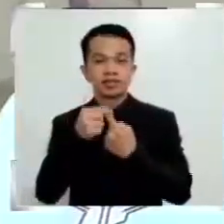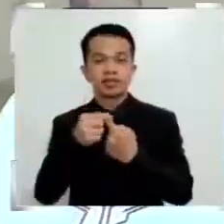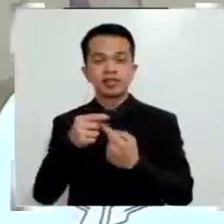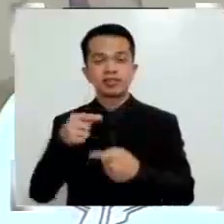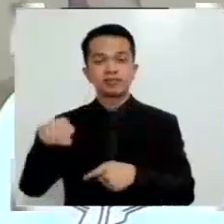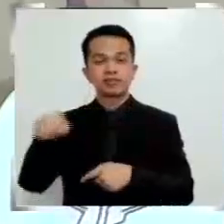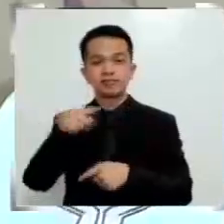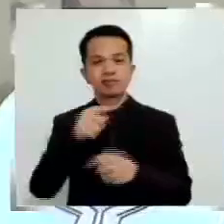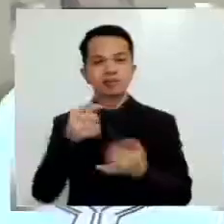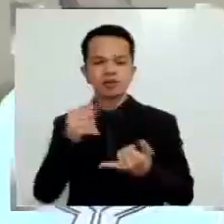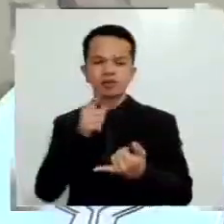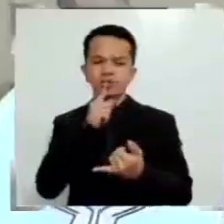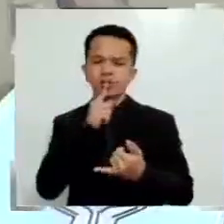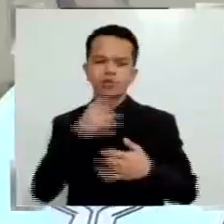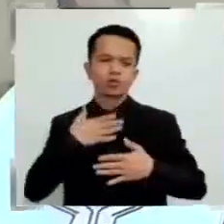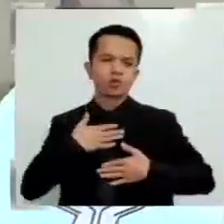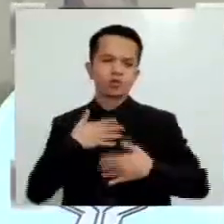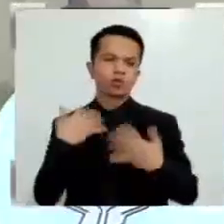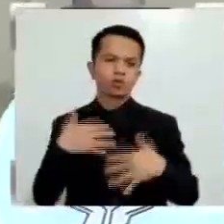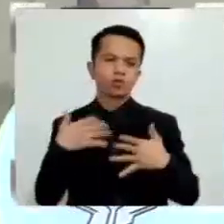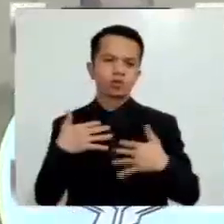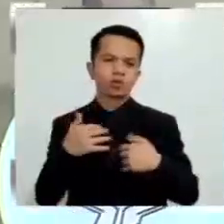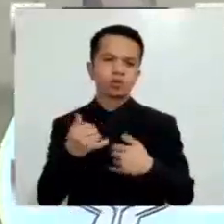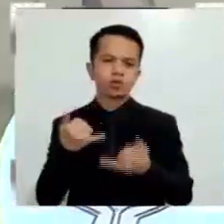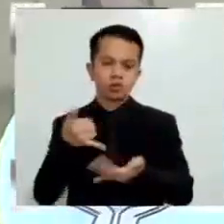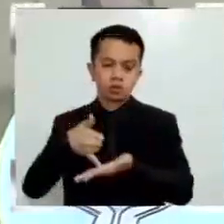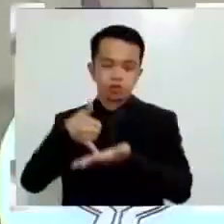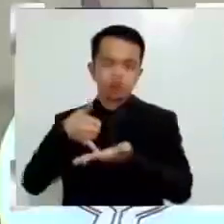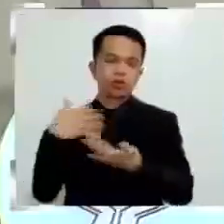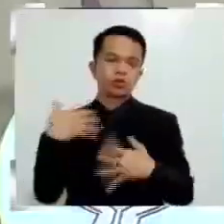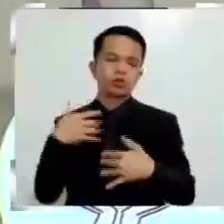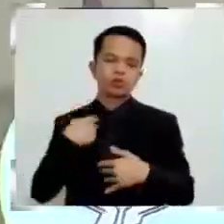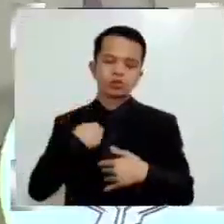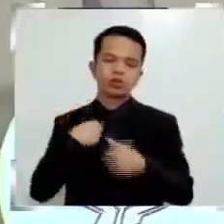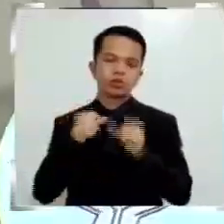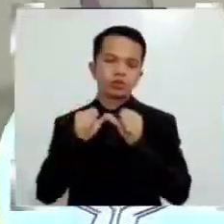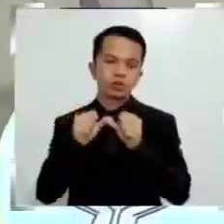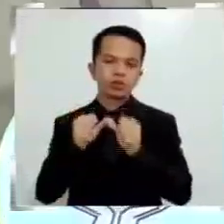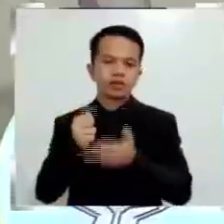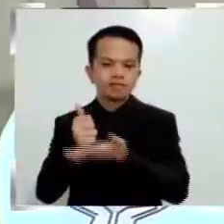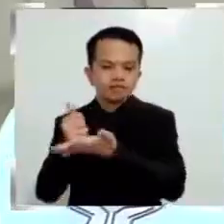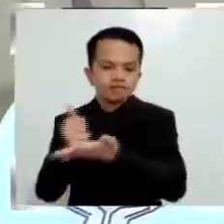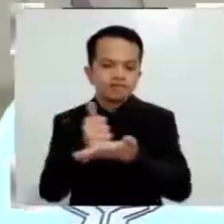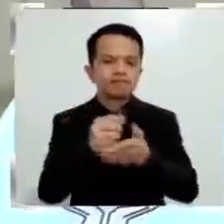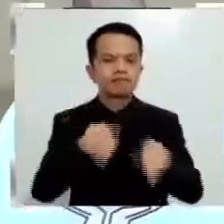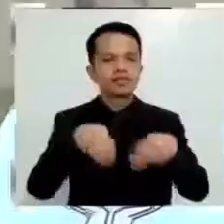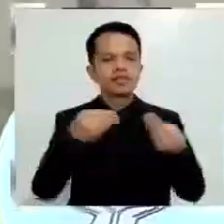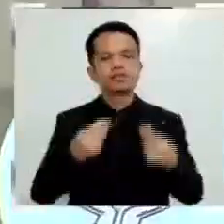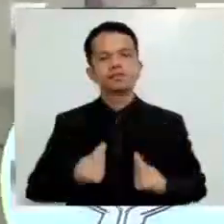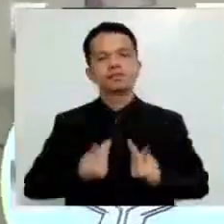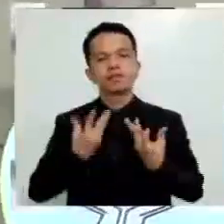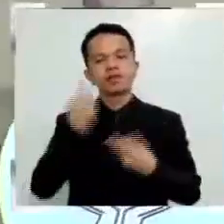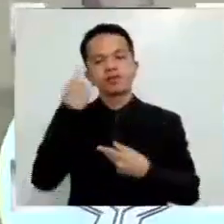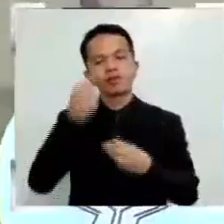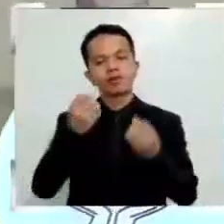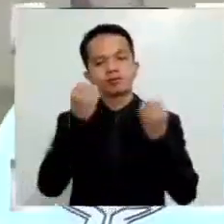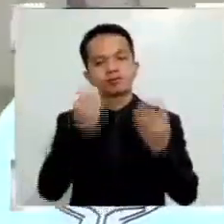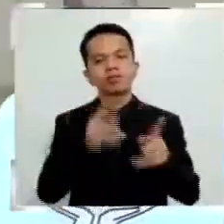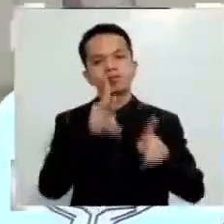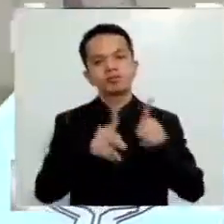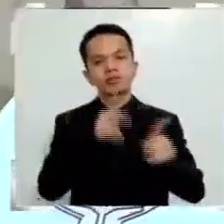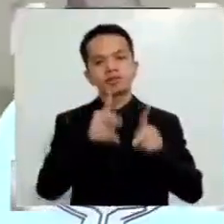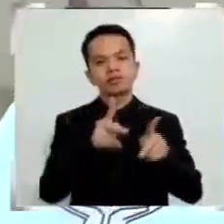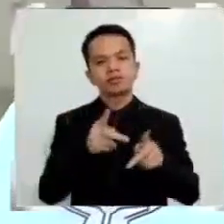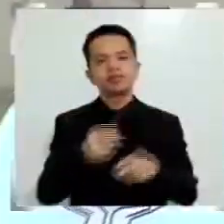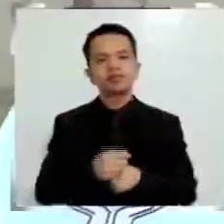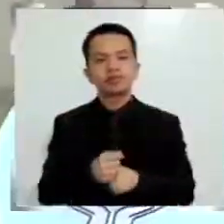this award, I will be able to continue to inspire and be an inspiration to many people through my craft, especially po